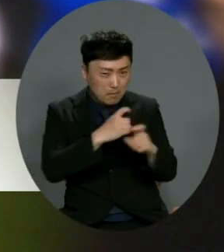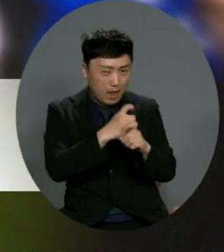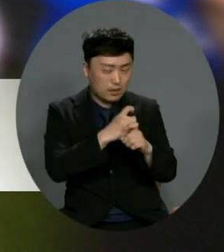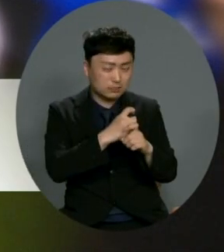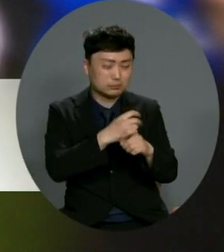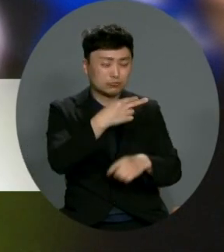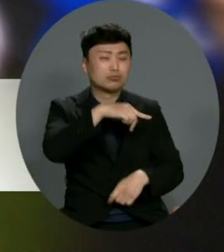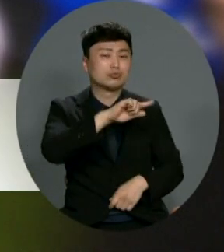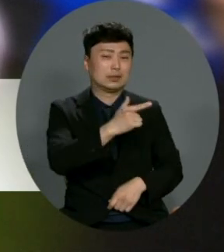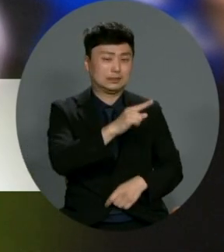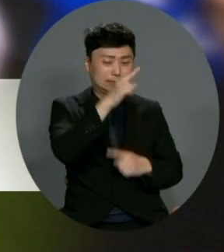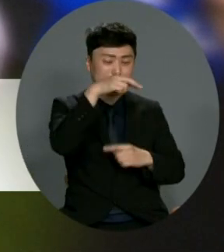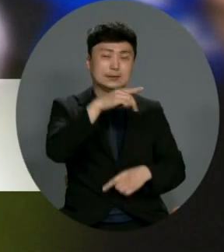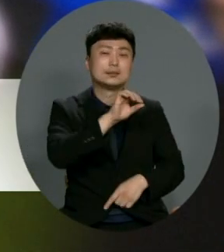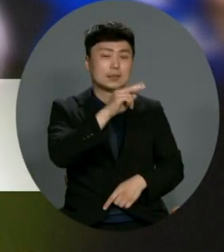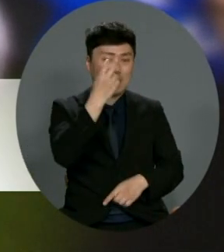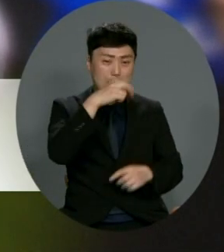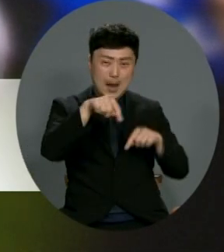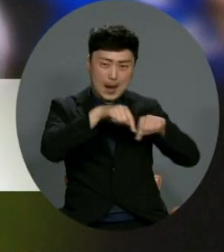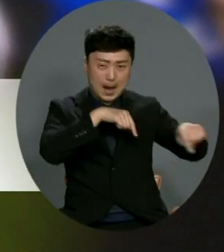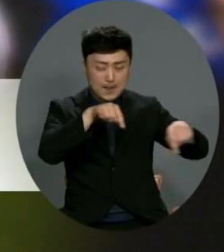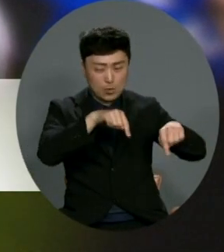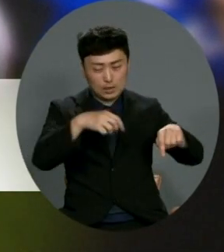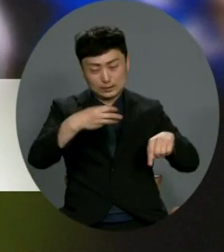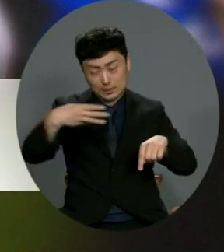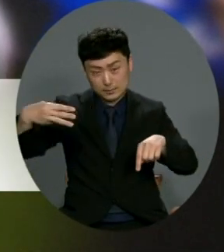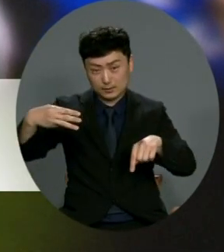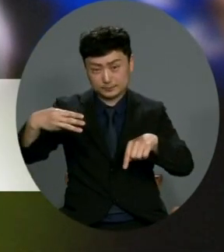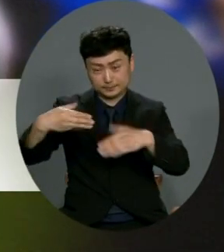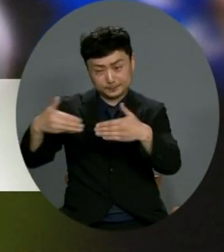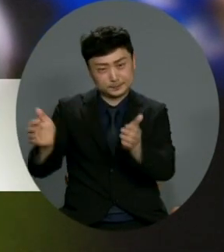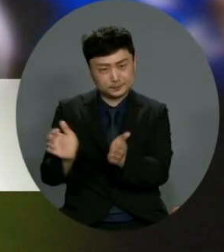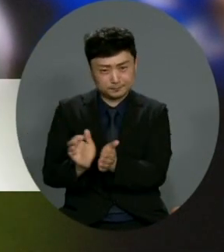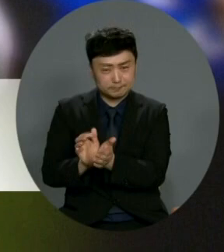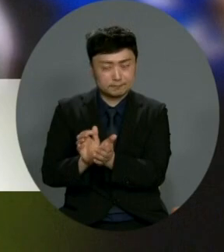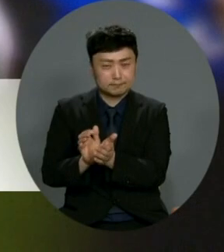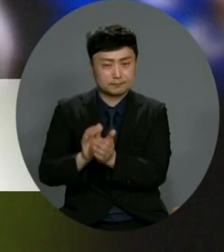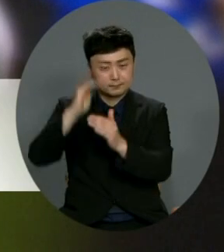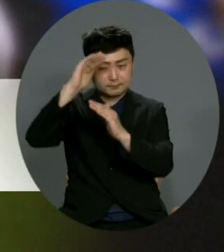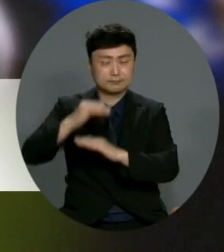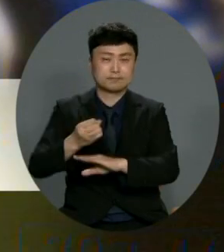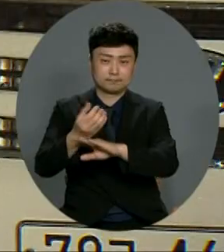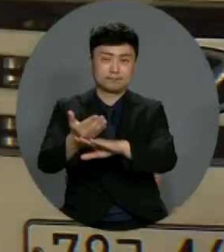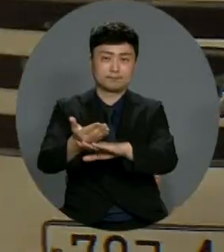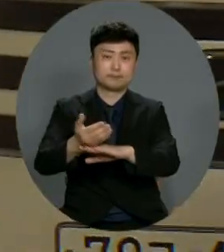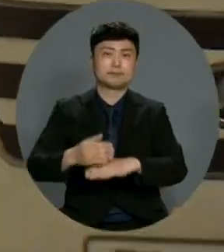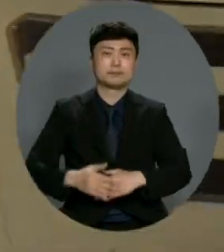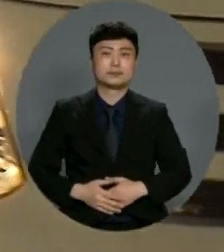적장으로 돌아온 이승엽 감독과 삼성 선수단을 서건 기자가 만나봤습니다.